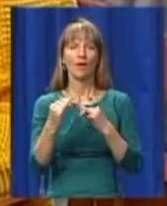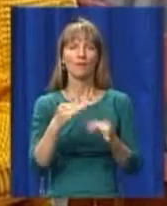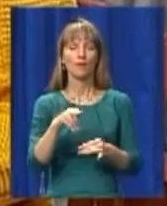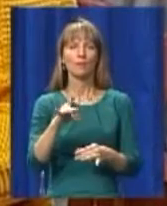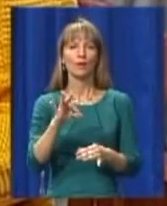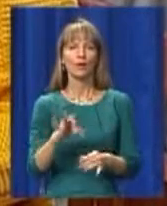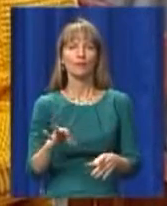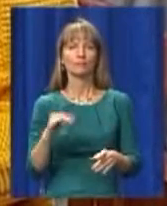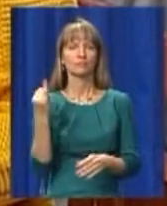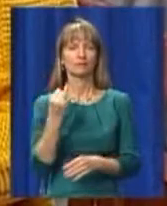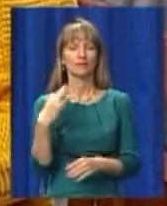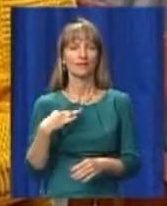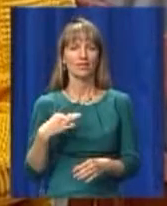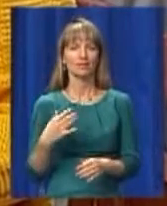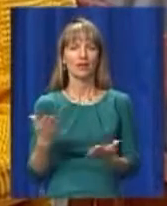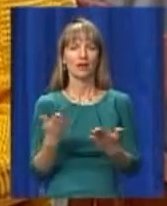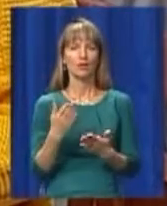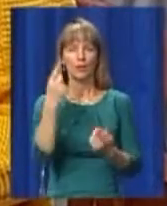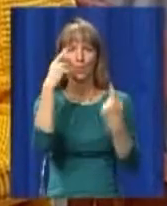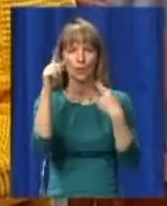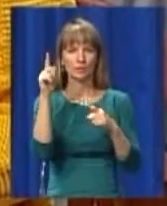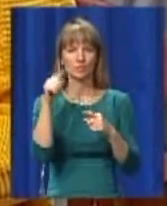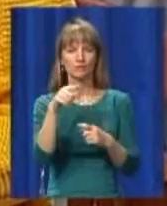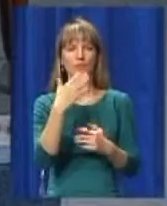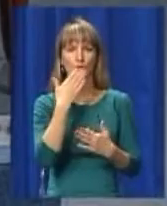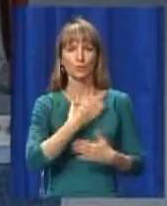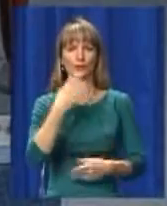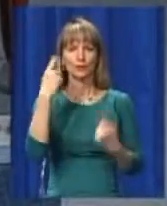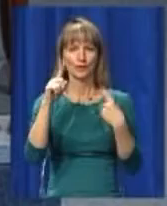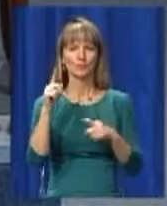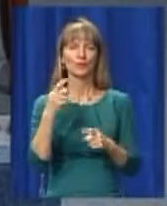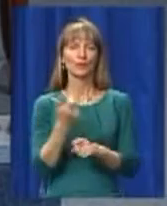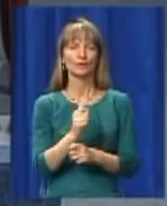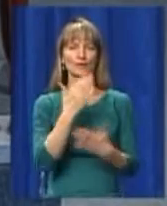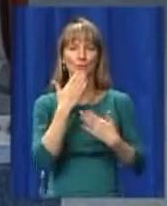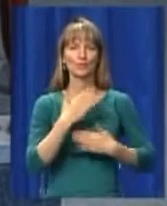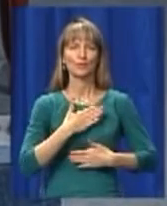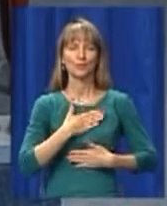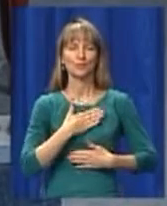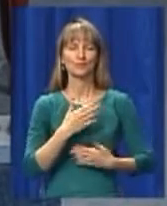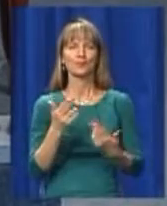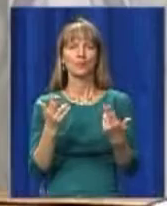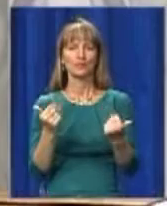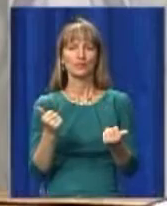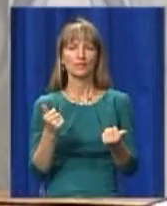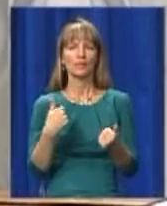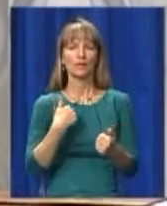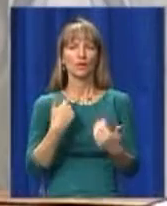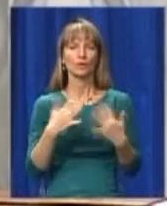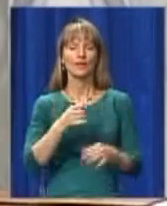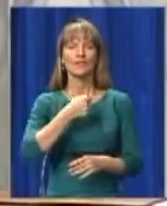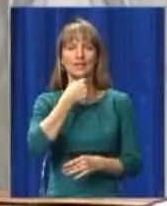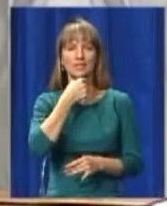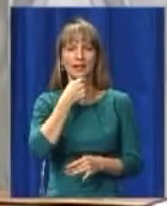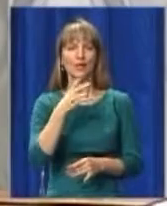про такую цікаву річ, як мультики. Ты взагалі полюбляєш мультики? Обожаю. Да, может, я уже какая-то взрослая девочка на